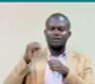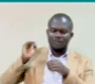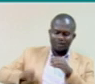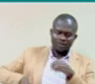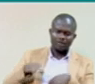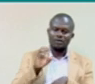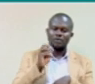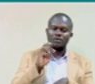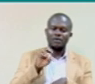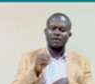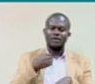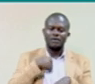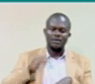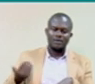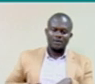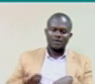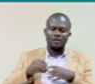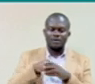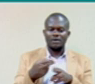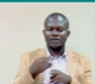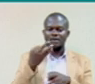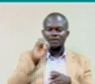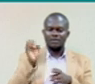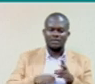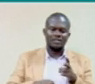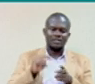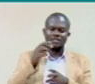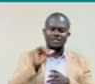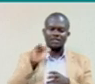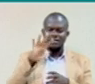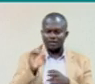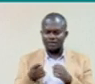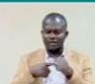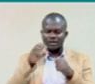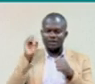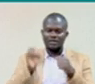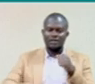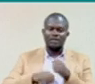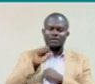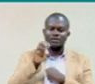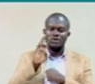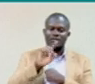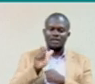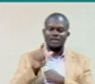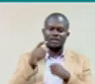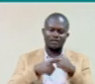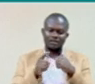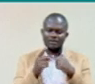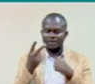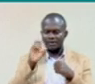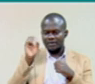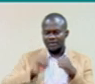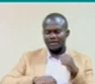bya Komoro bifite abagore bari mu nteko ku kigero cya 3%, Nigeria 5.6%, Swaziland 6.2%